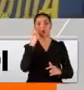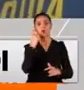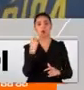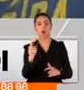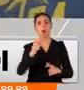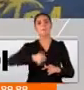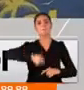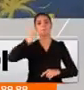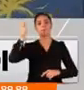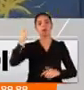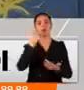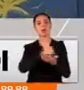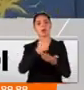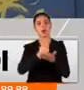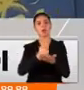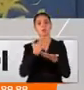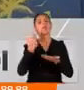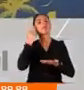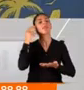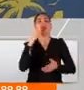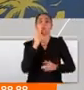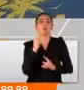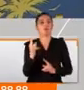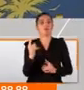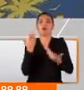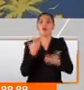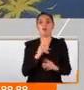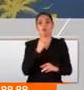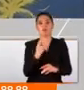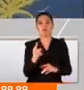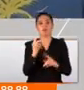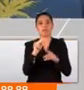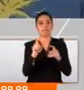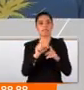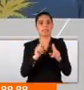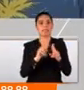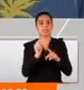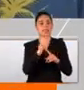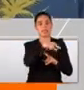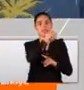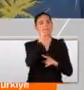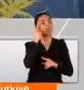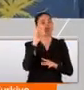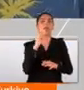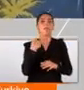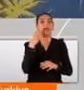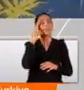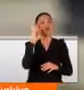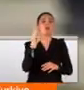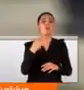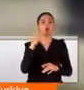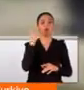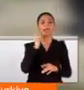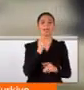bakanlığın verdiği yapı kayıt belgesini, kat mülkiyetini ben tanımıyorum. Ve kim tanımıyor? İSKİ. İSKİ. Nasıl tanımıyor? Tanımıyorum diyor İSKİ yetkilileri.